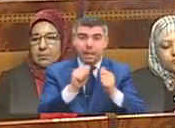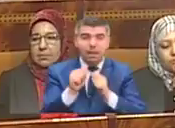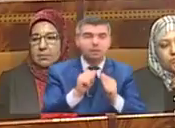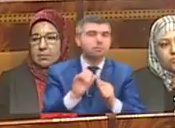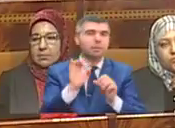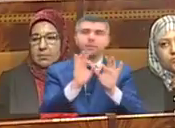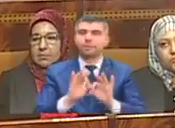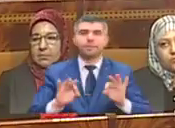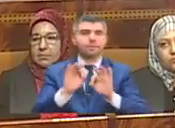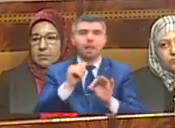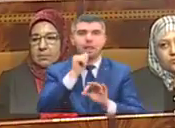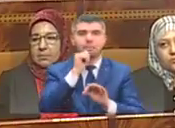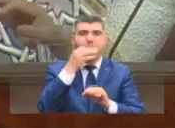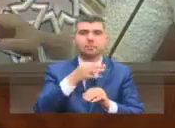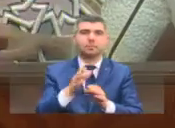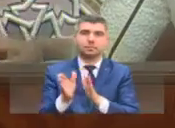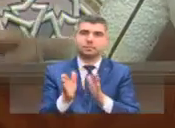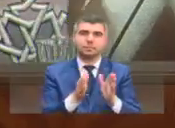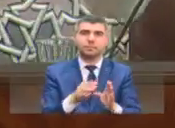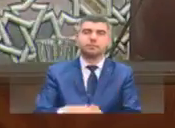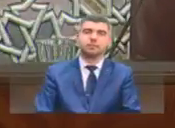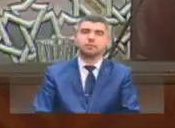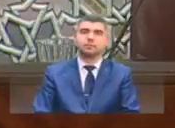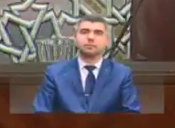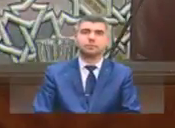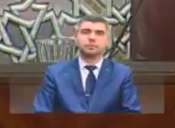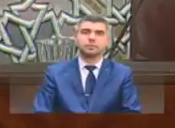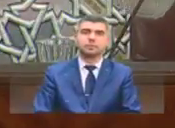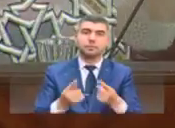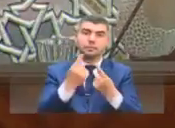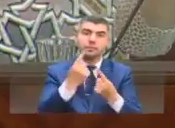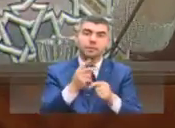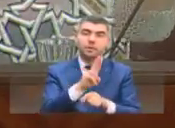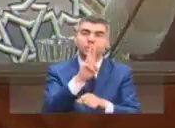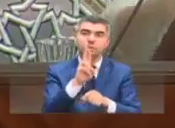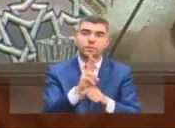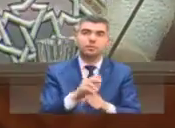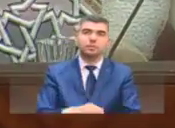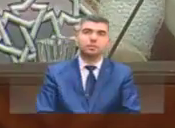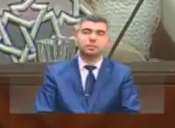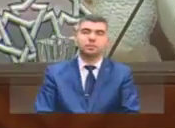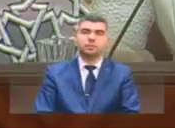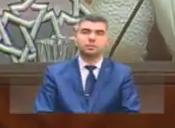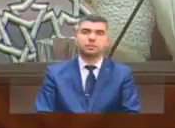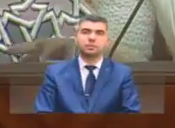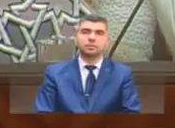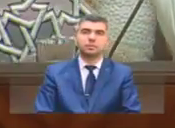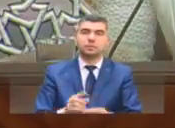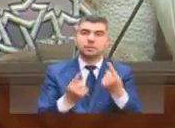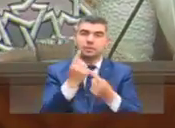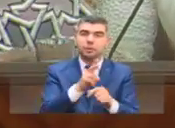والسلام. شكرا شكرا شكرا. تعقيب إضافي؟ إذا تنازلتي مرة أخرى. تعقيب إضافي